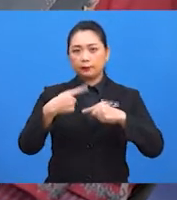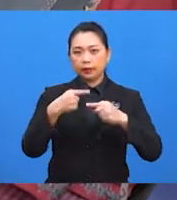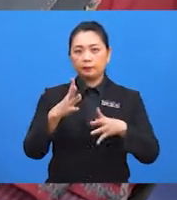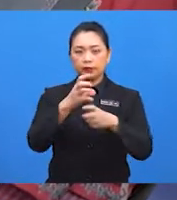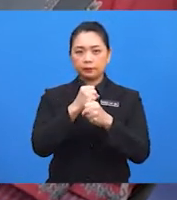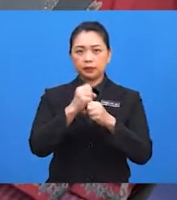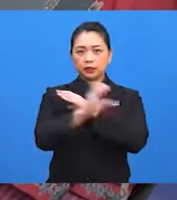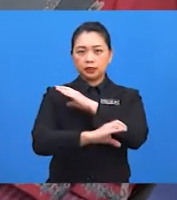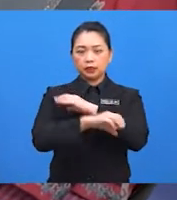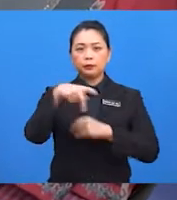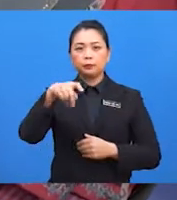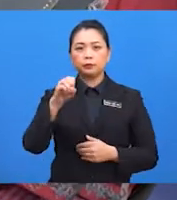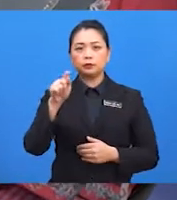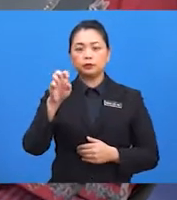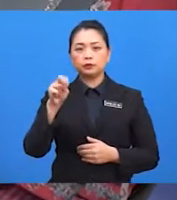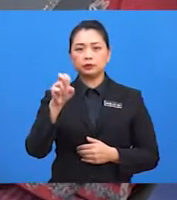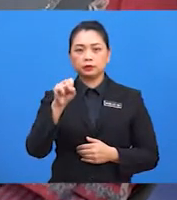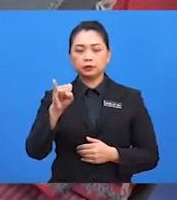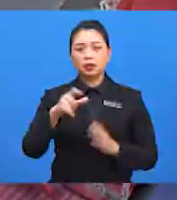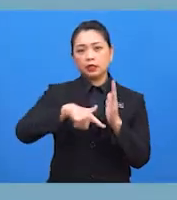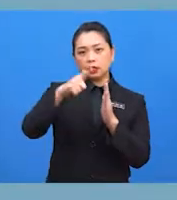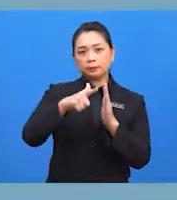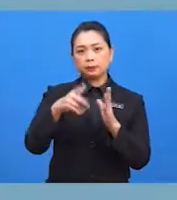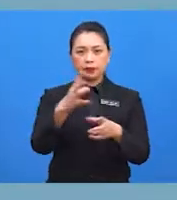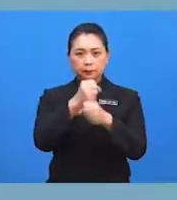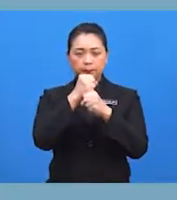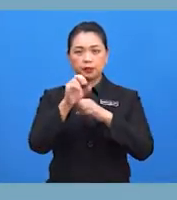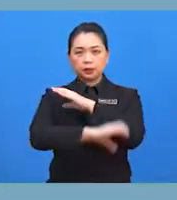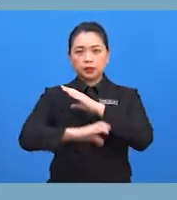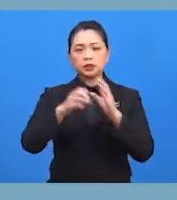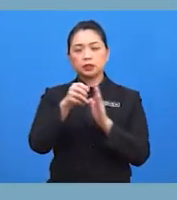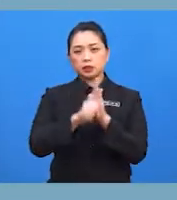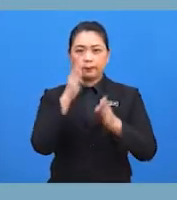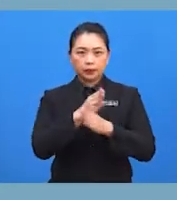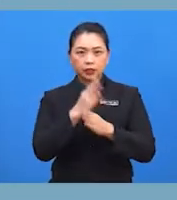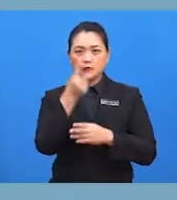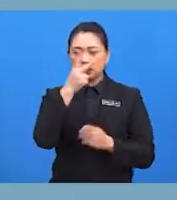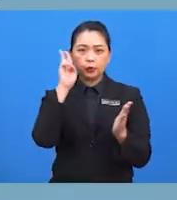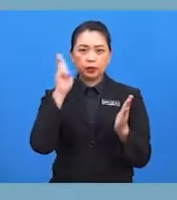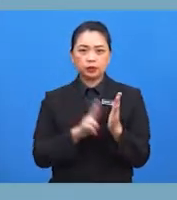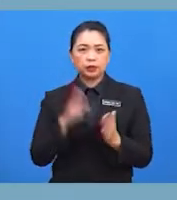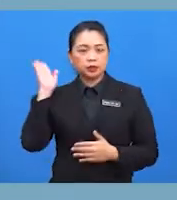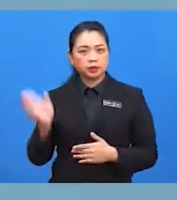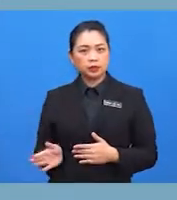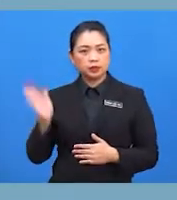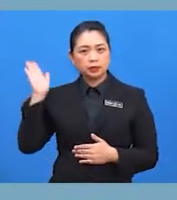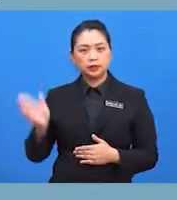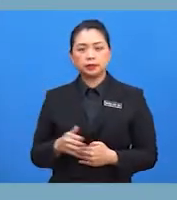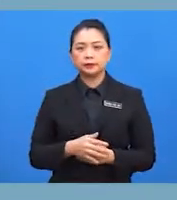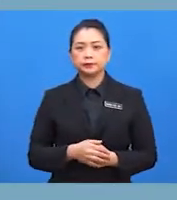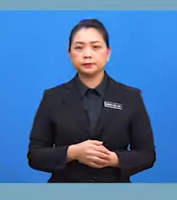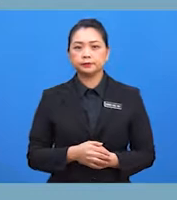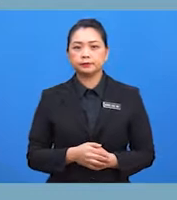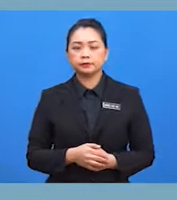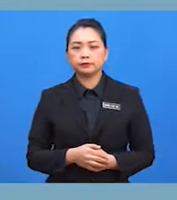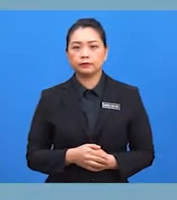potensi melebihi pendapatan negara sebenar. Jadi kalau kita lihat rajah yang ada tu, jangka masa kemelesetan antara